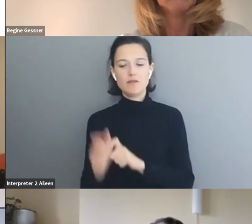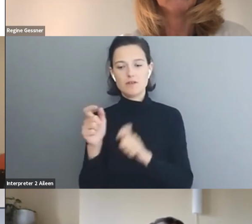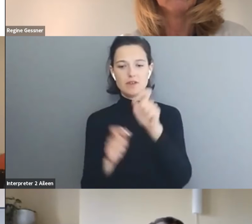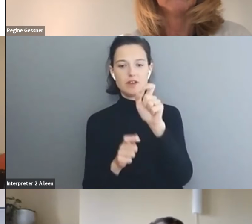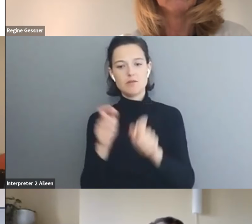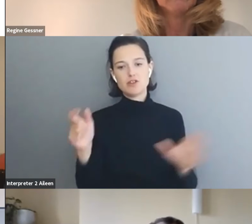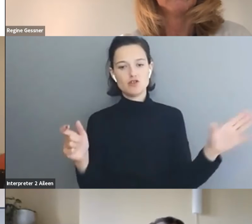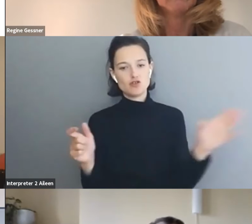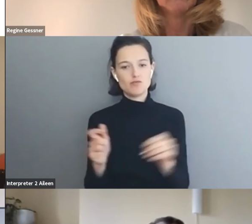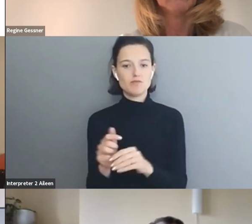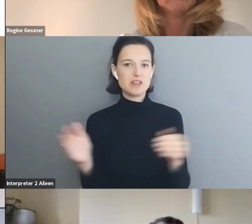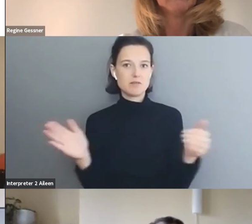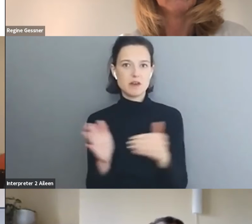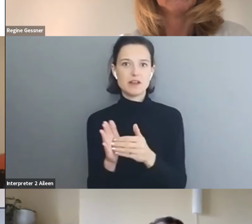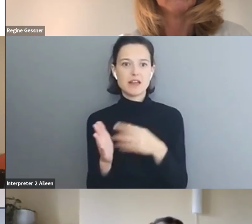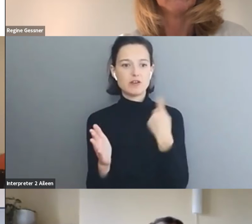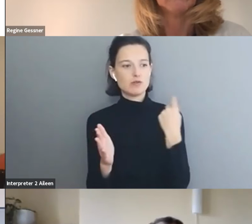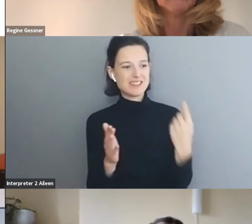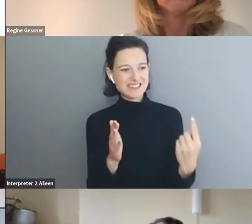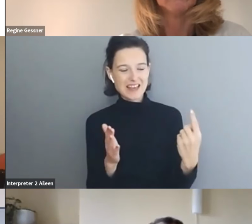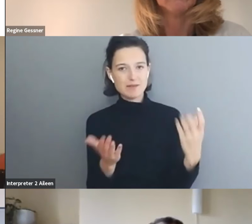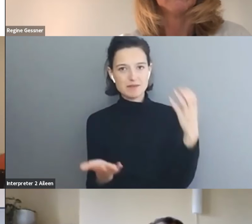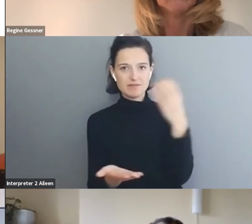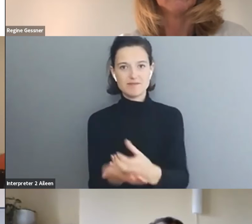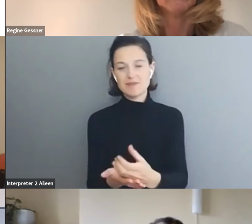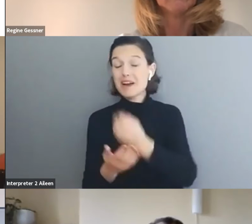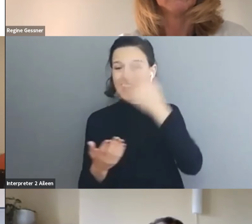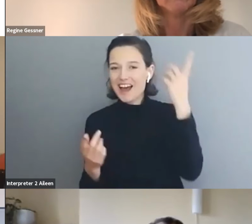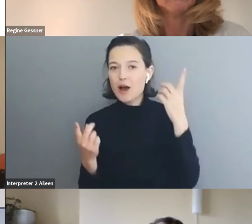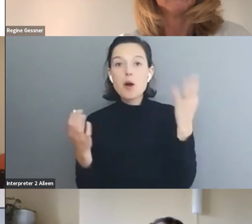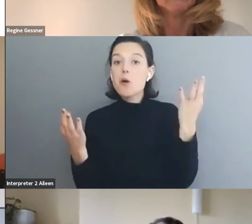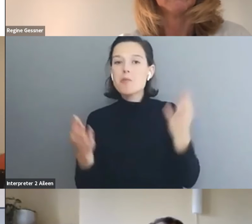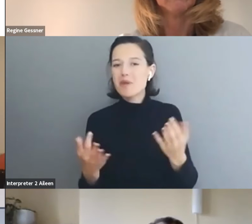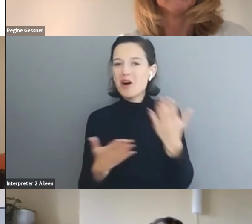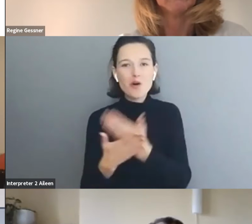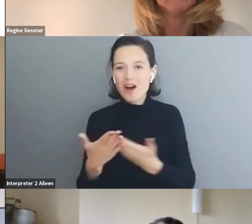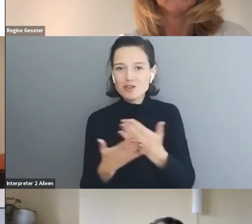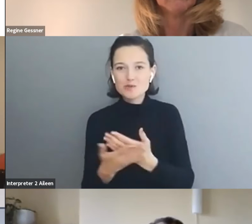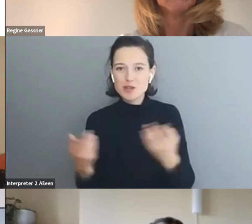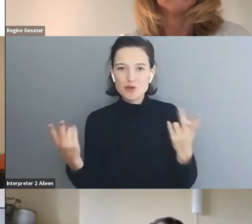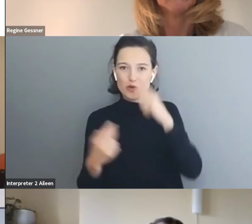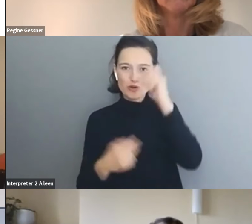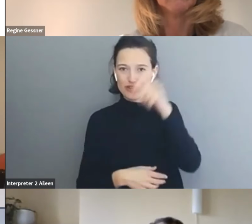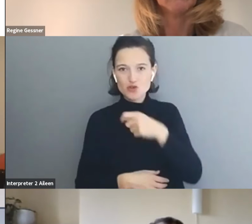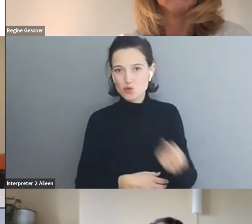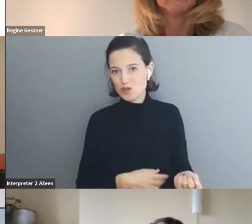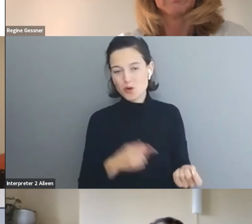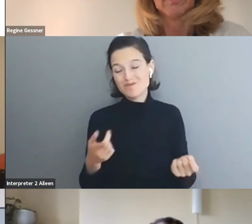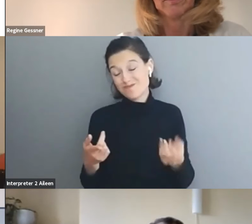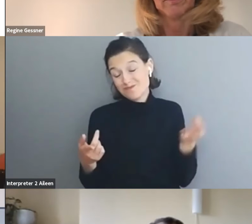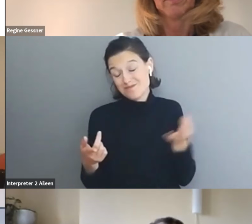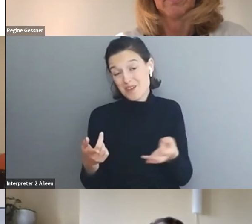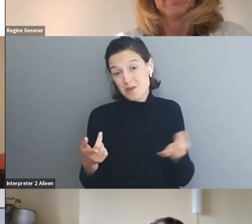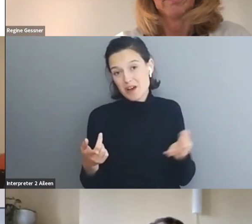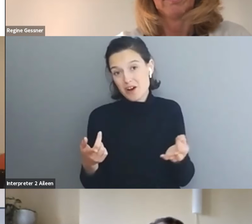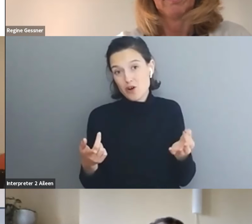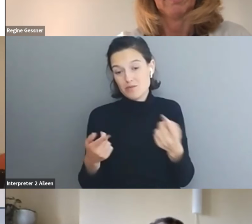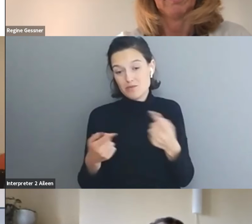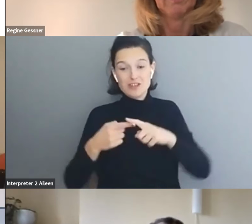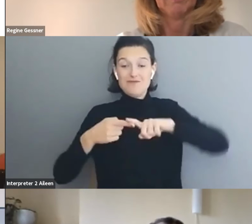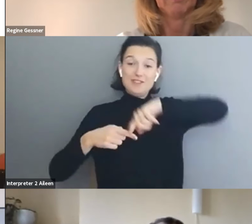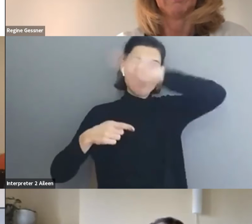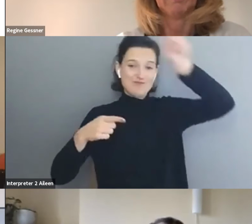zu tun, mit Ausbildung zu tun, da beißt sich die Katze in den Schwanz, da anzufangen und den Klaus Miesenberger nicht alleine zu lassen mit seinem